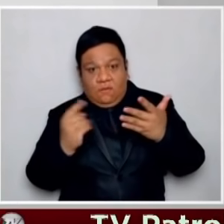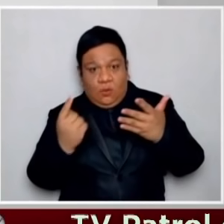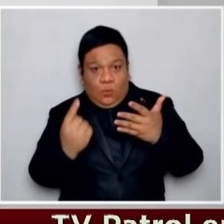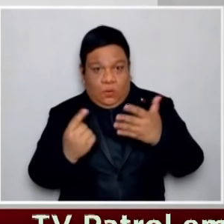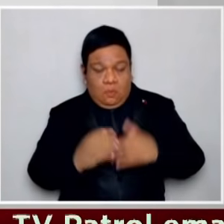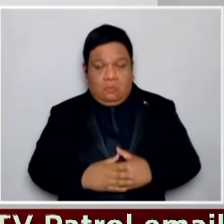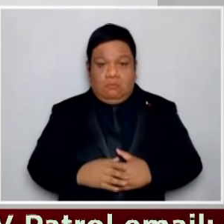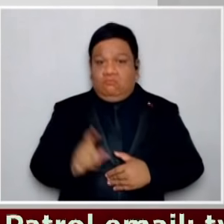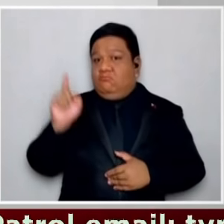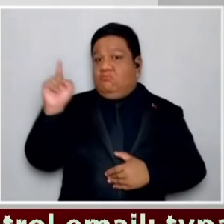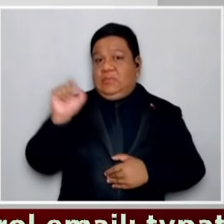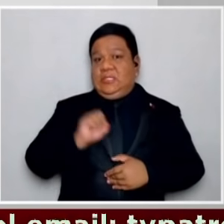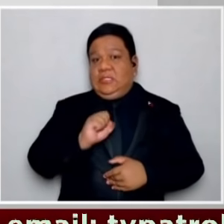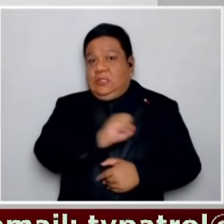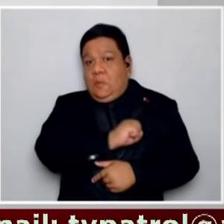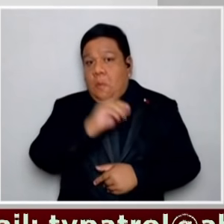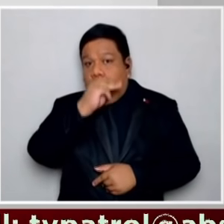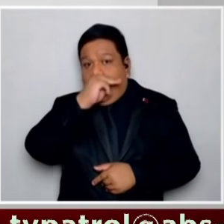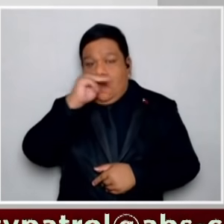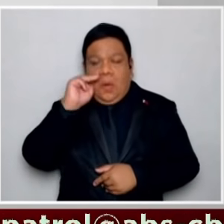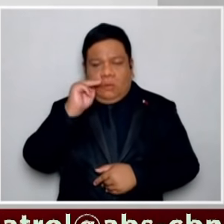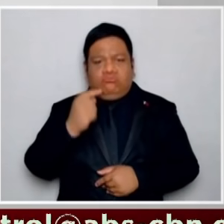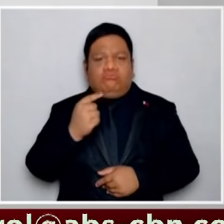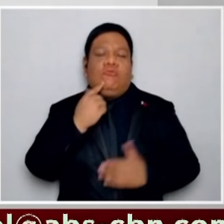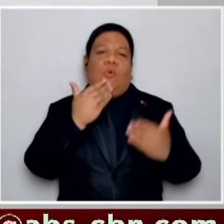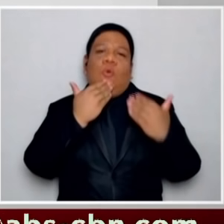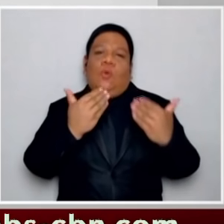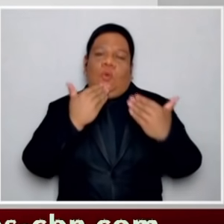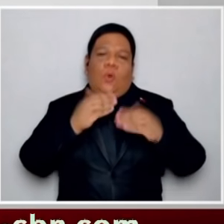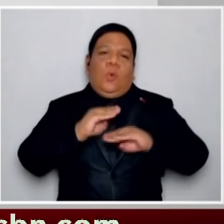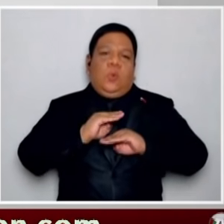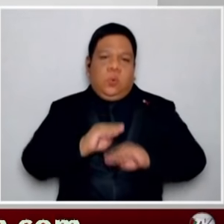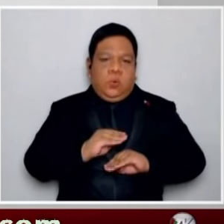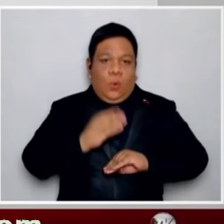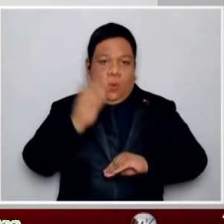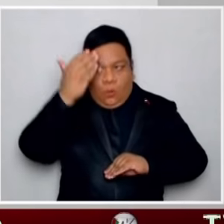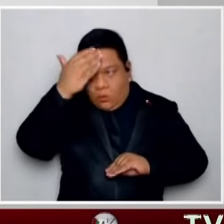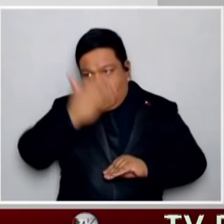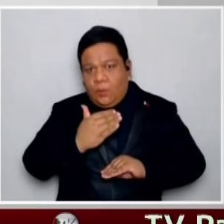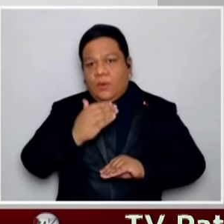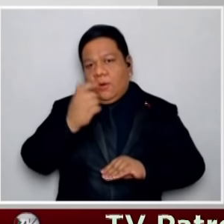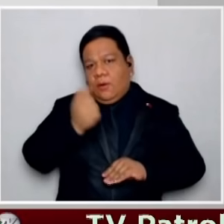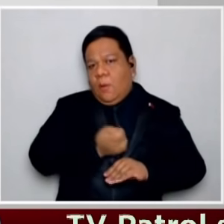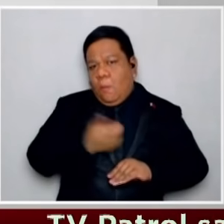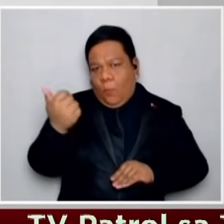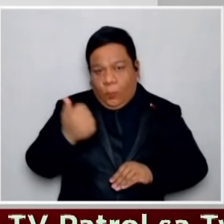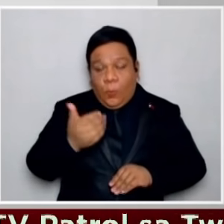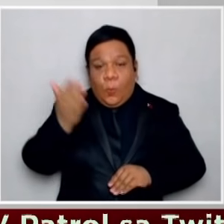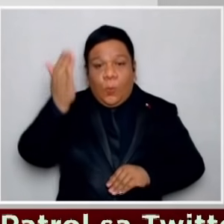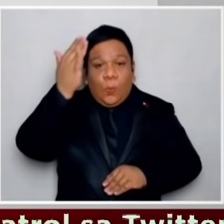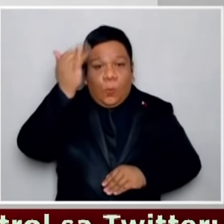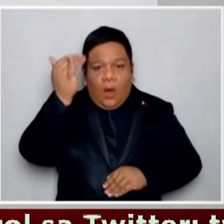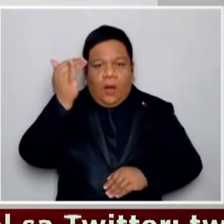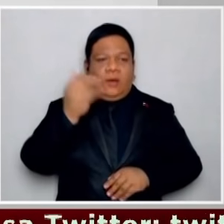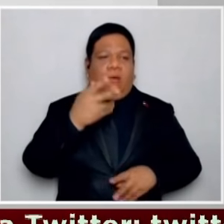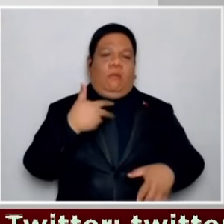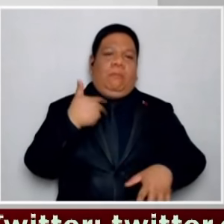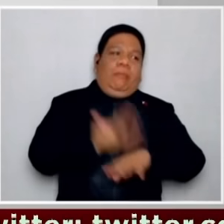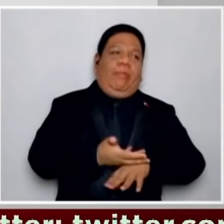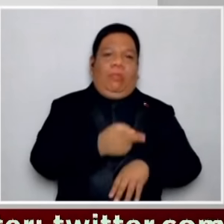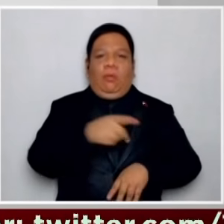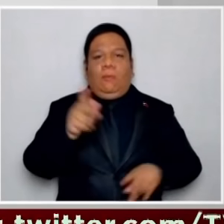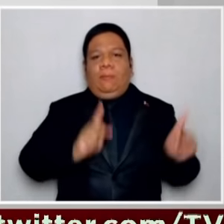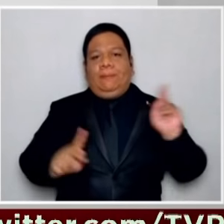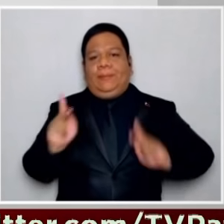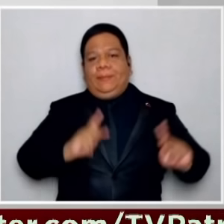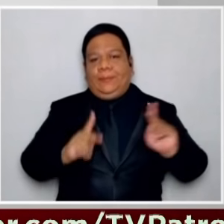si Senator Manny Pacquiao sa desisyong alisin ang paggamit ng face shield na naging pahirap lang umano sa mga Pilipino at wala rin